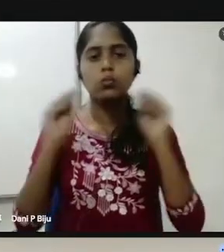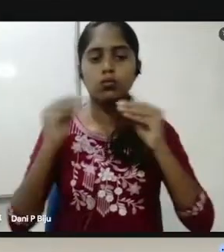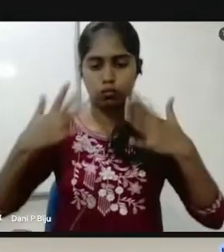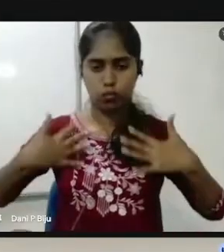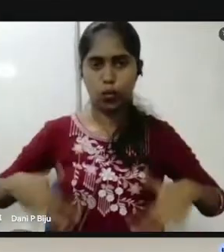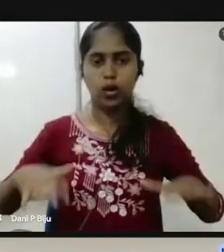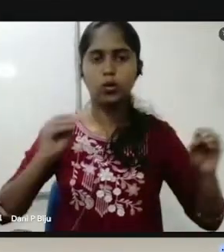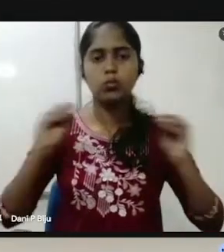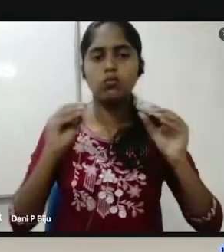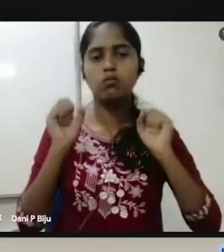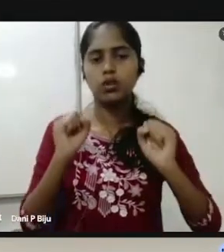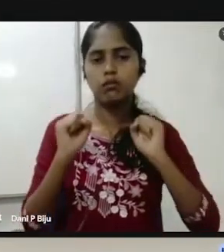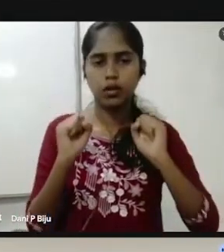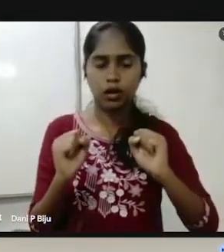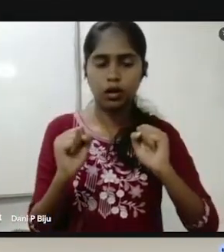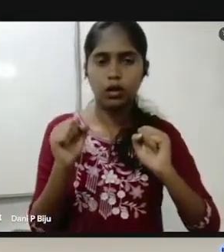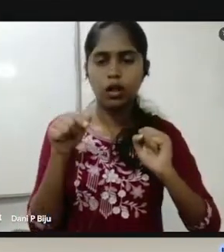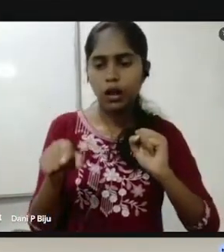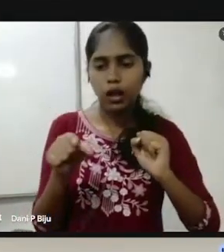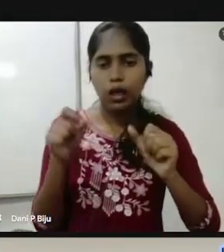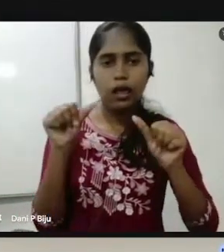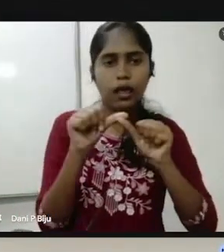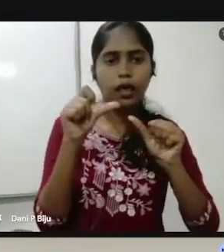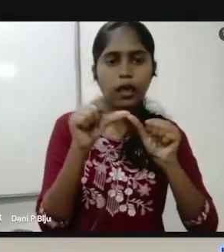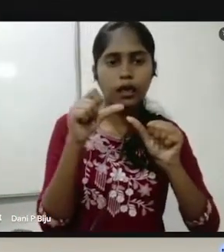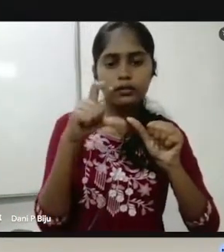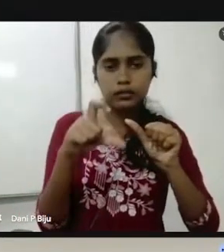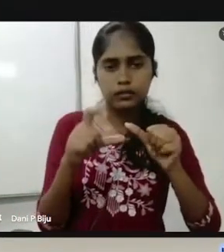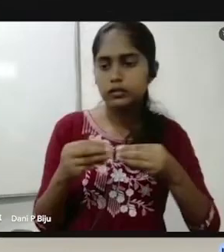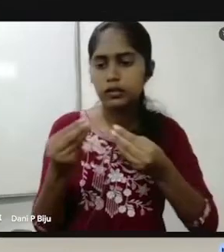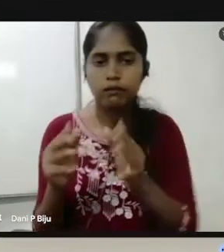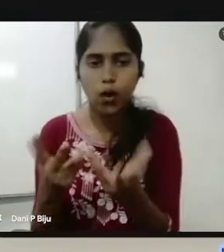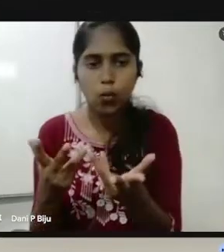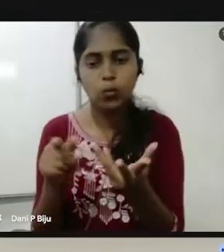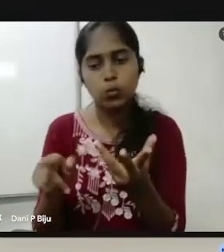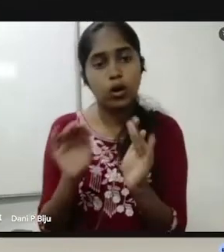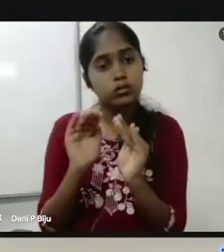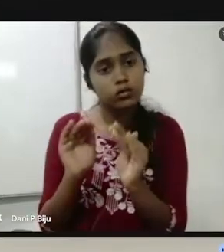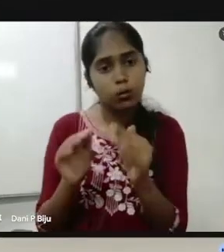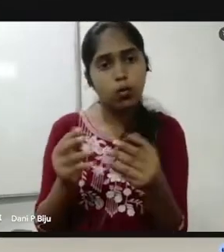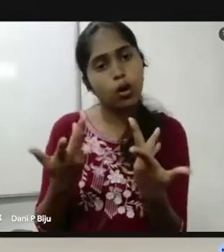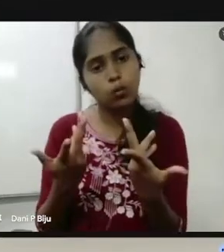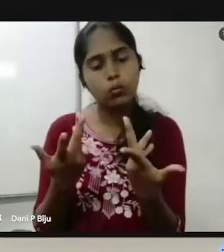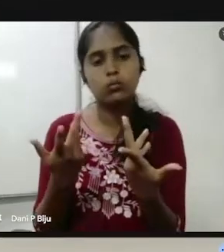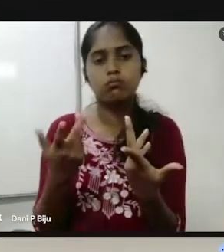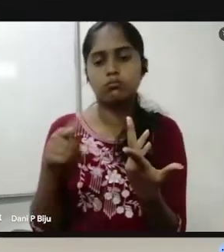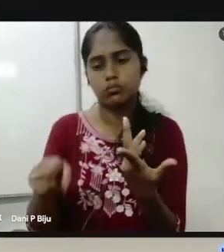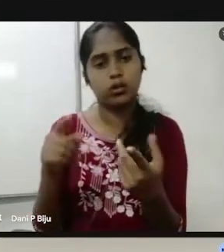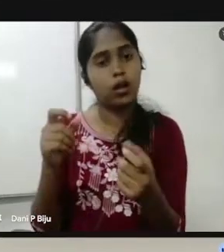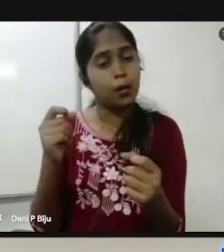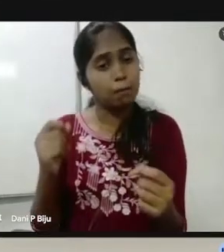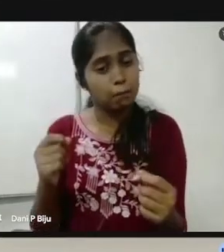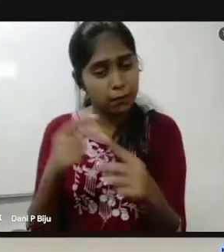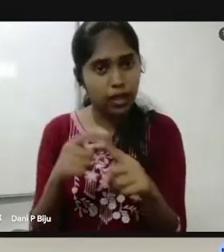ഉണ്ട്. അപ്പം അത് നമ്മൾ അസസ്മെന്റ് മാർഗമാണ് അത് ചെയ്ത് ഏതാണ് അപ്രോപ്രിയേറ്റ് എന്നുള്ളത് നമ്മൾ കണ്ടുപിടിക്കുന്നത്.